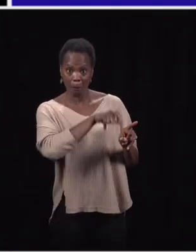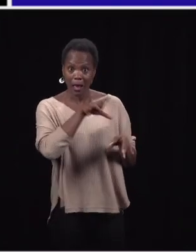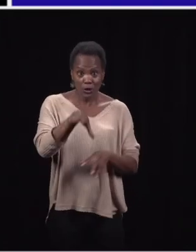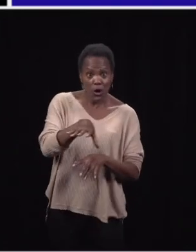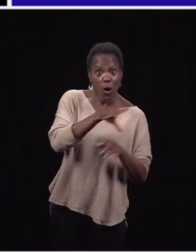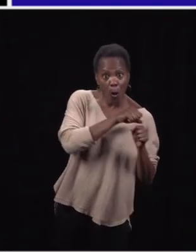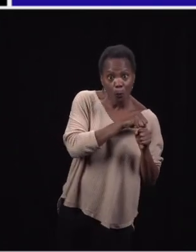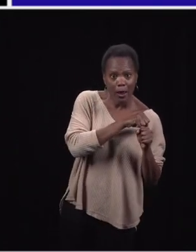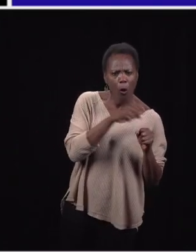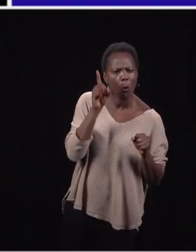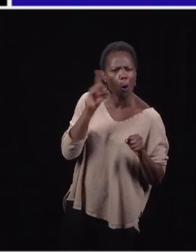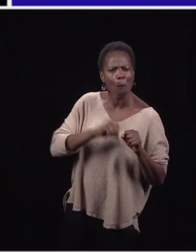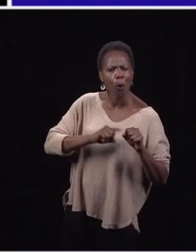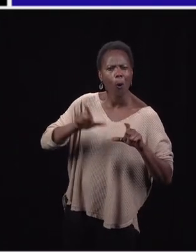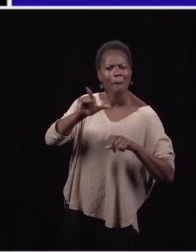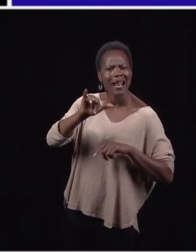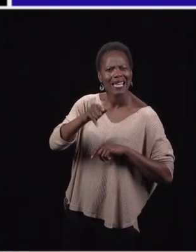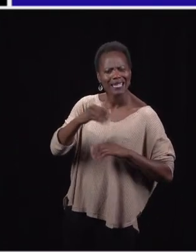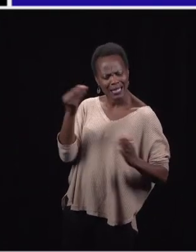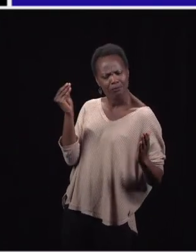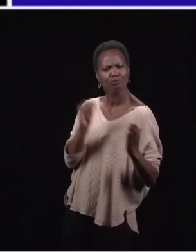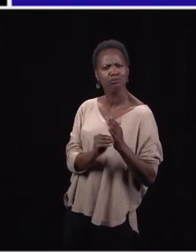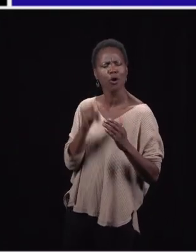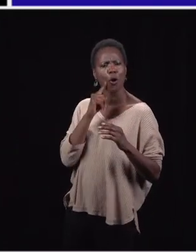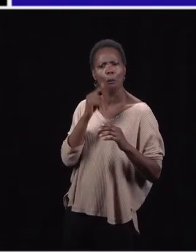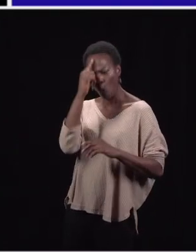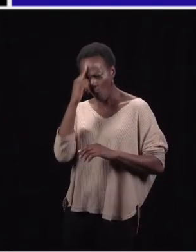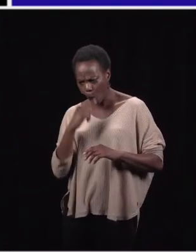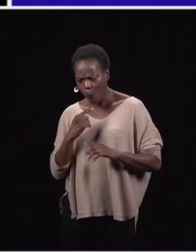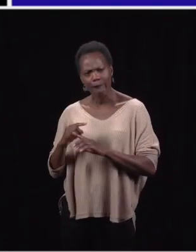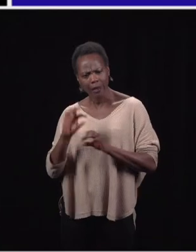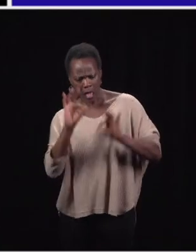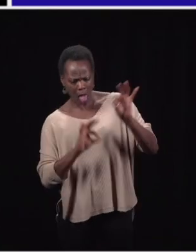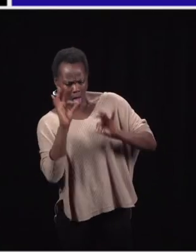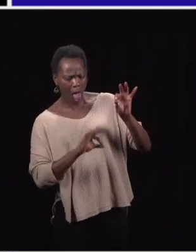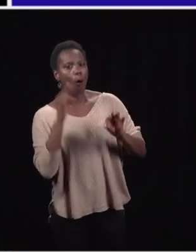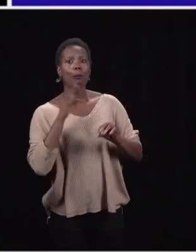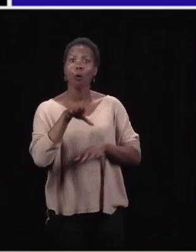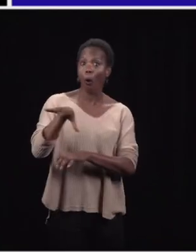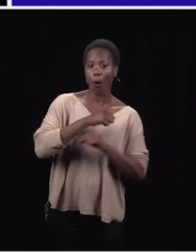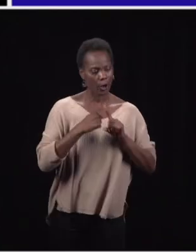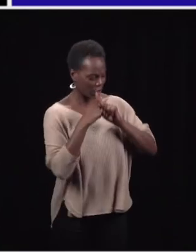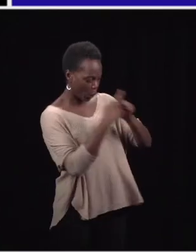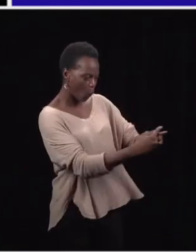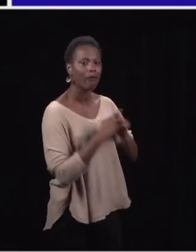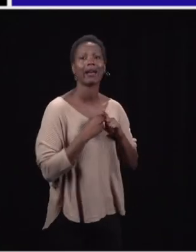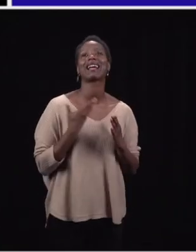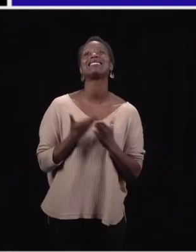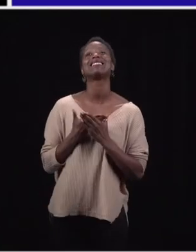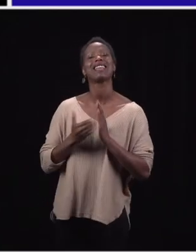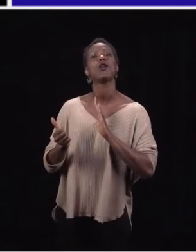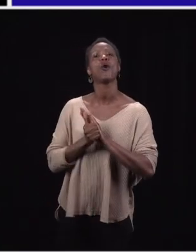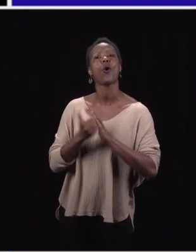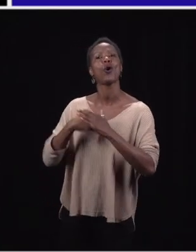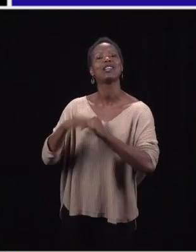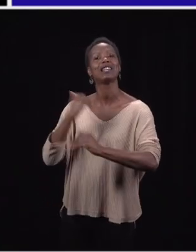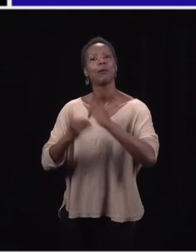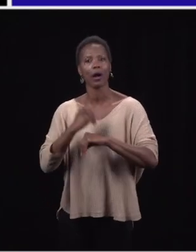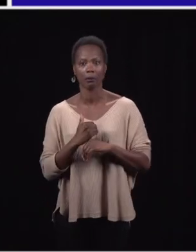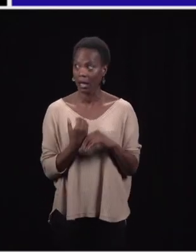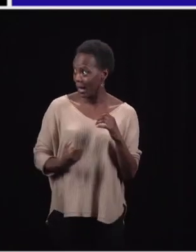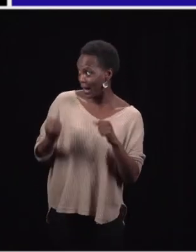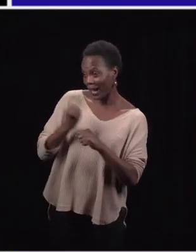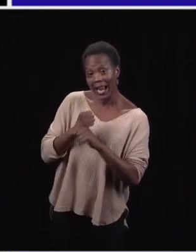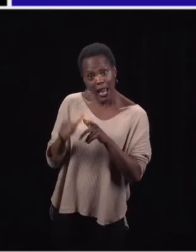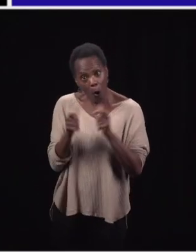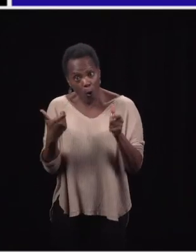sur Linkedin calibrer son profil pour convaincre un recruteur voilà notre rôle au sein de ce programme créer son business en ligne vous faire